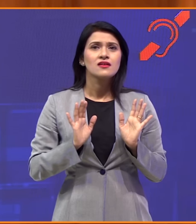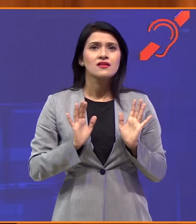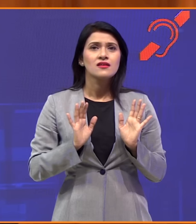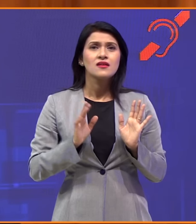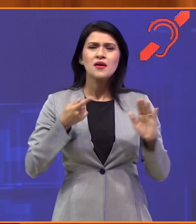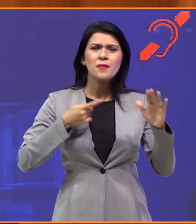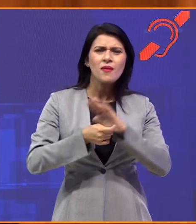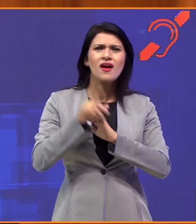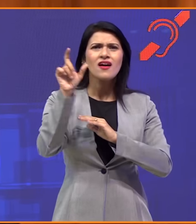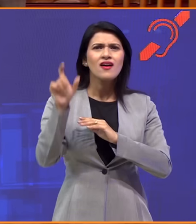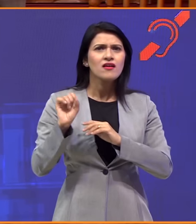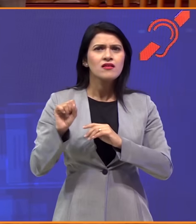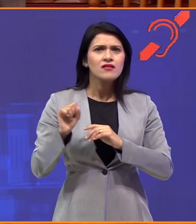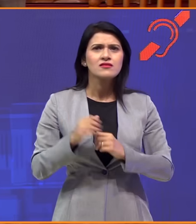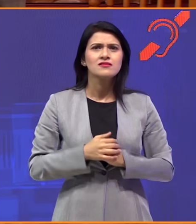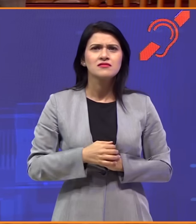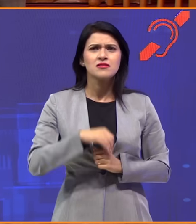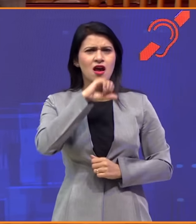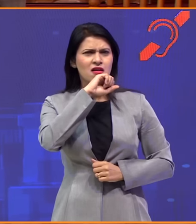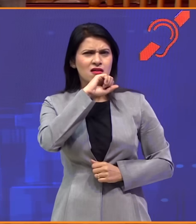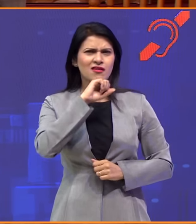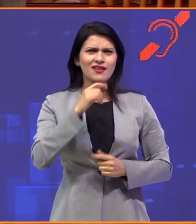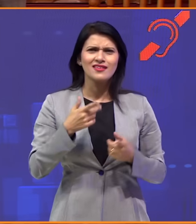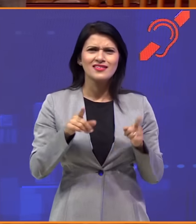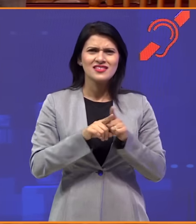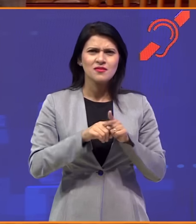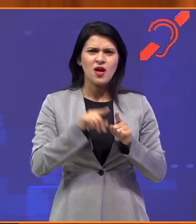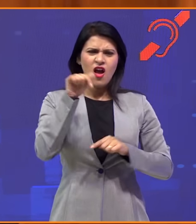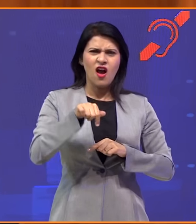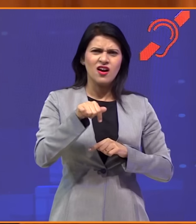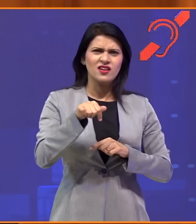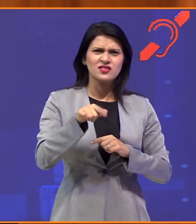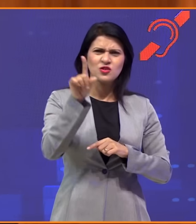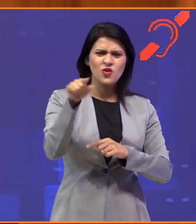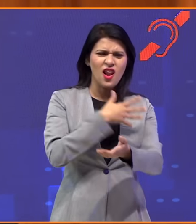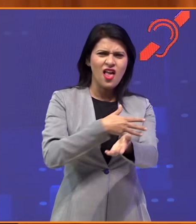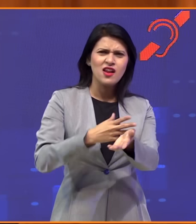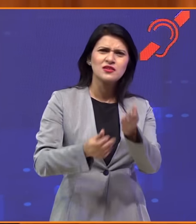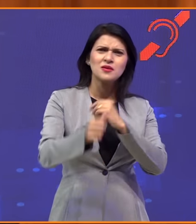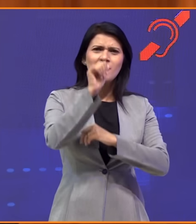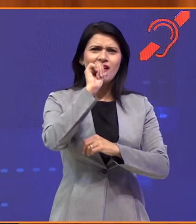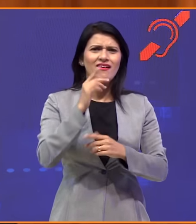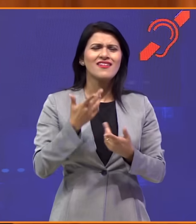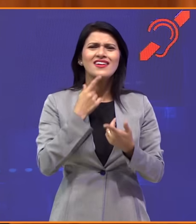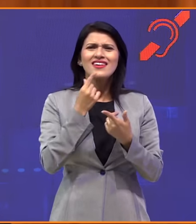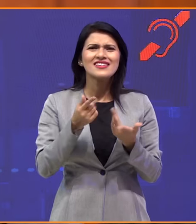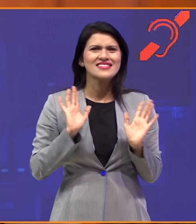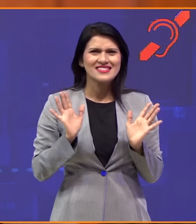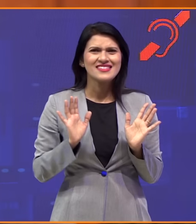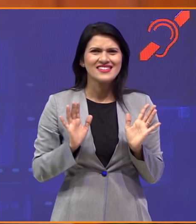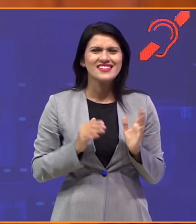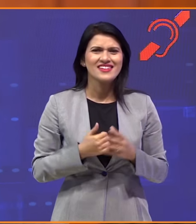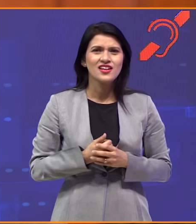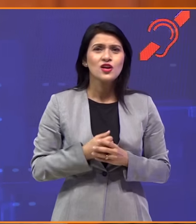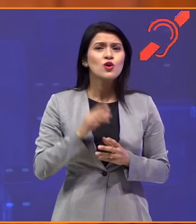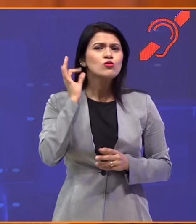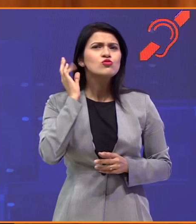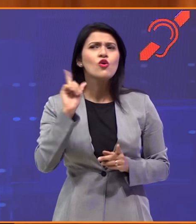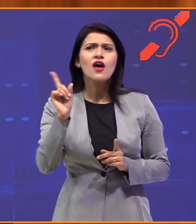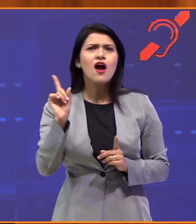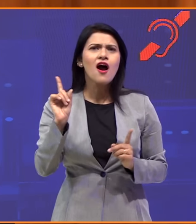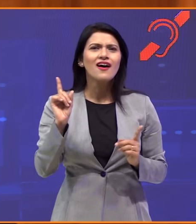जो है शुरू से ही डागा आज तेरा खून पी जाऊंगा व तो मुझे उस तरह के रोल से या सोना कहां उतरेगा सोना